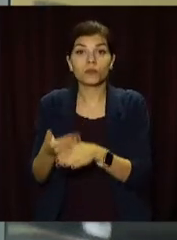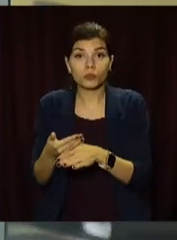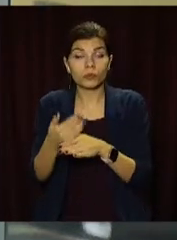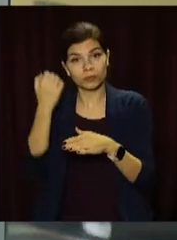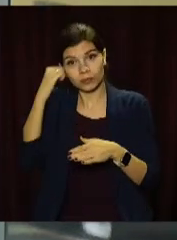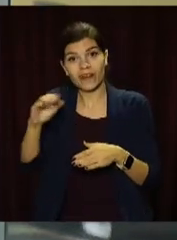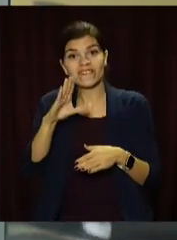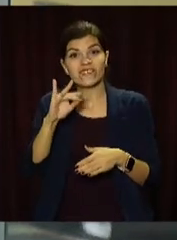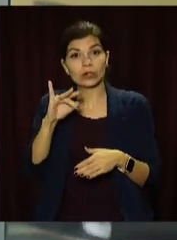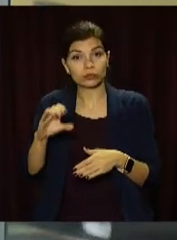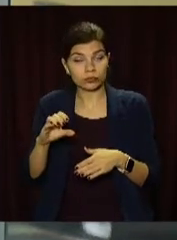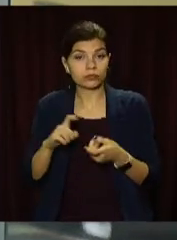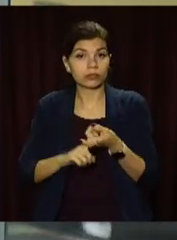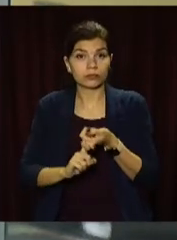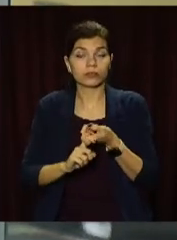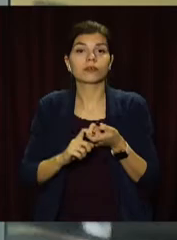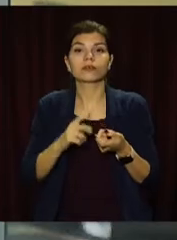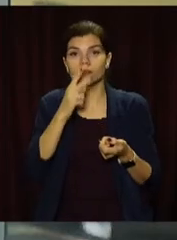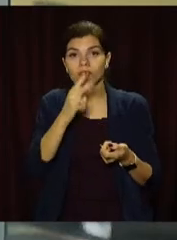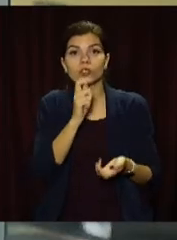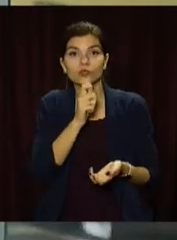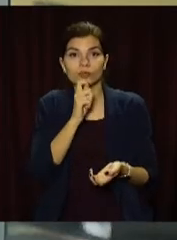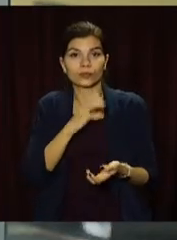подолати вірус, бачила наша Вікторія Вахрушина.